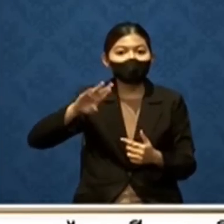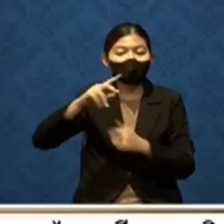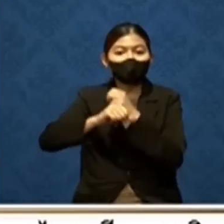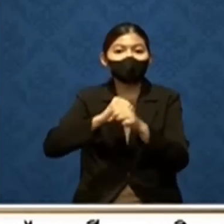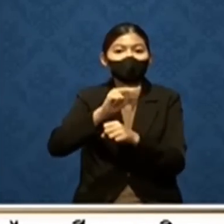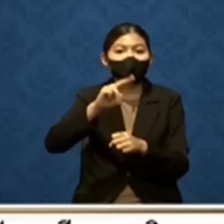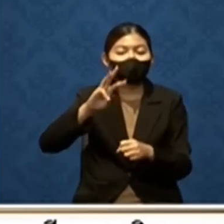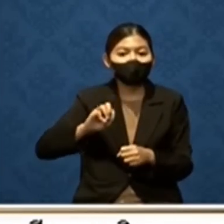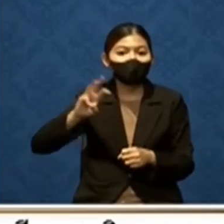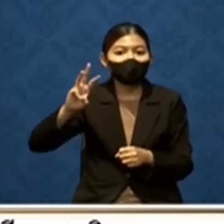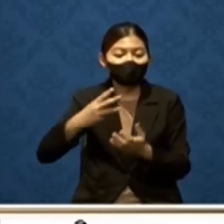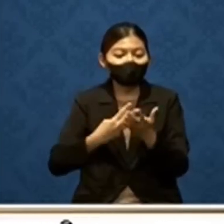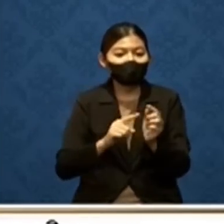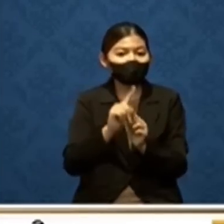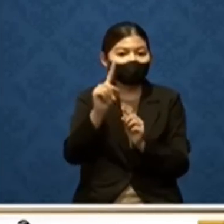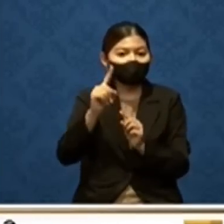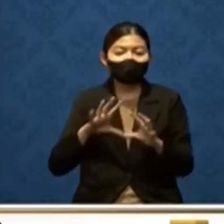ในวัลแรกนี้ได้ครับขอบคุณทานประานครับ